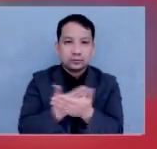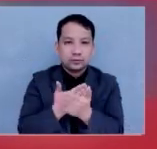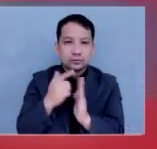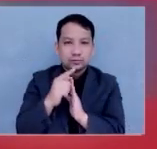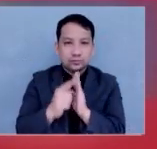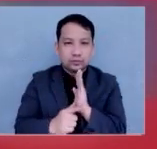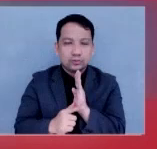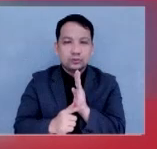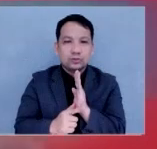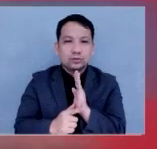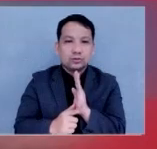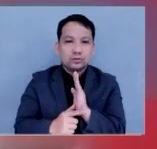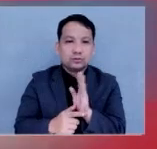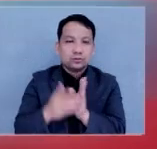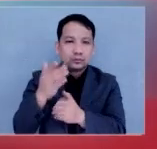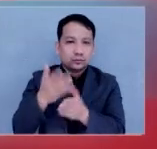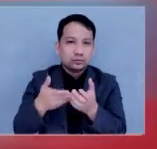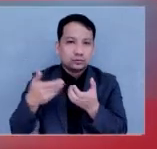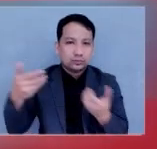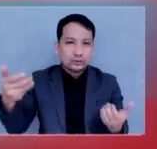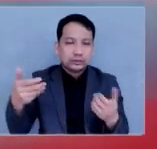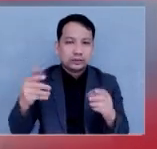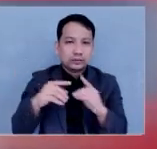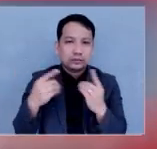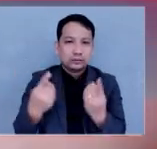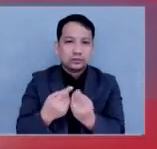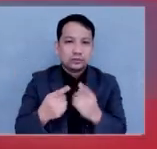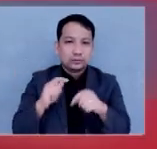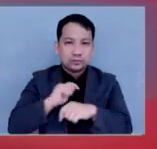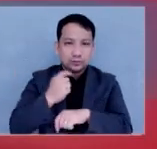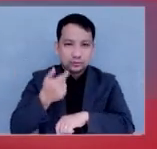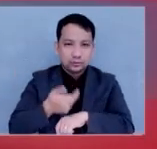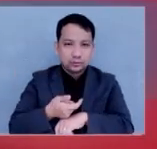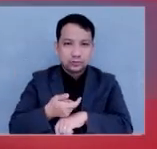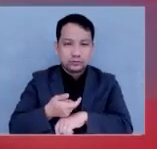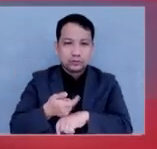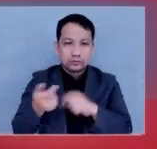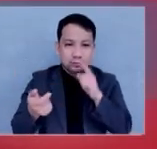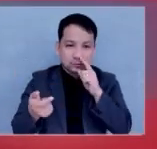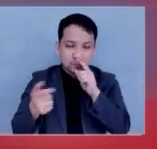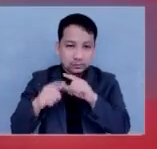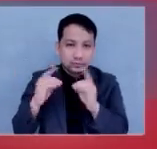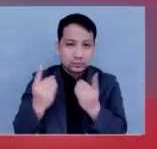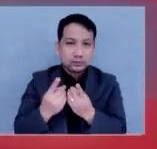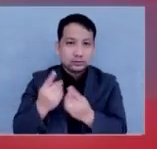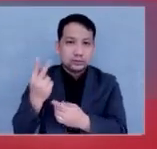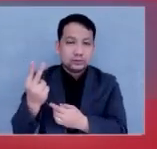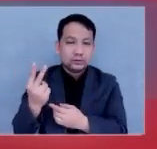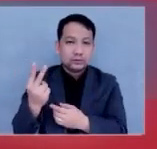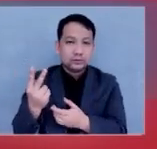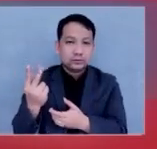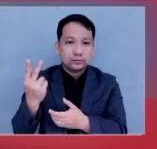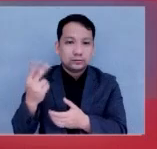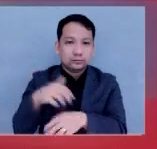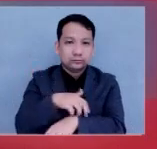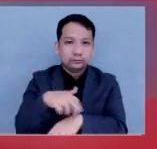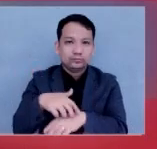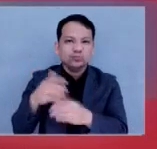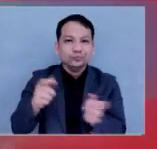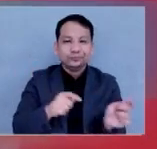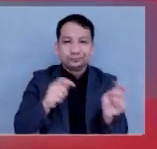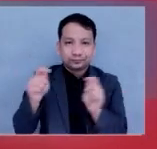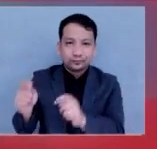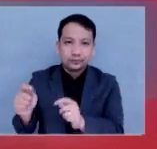rito. Hinati na lang sila sa 2 distrito ng Taguig dahil galing sila sa District 2 ng Makati noon bago inilipat